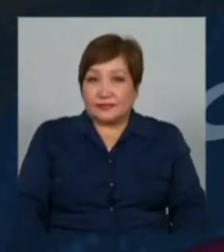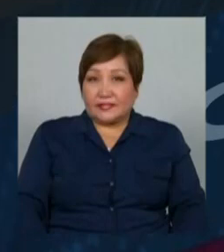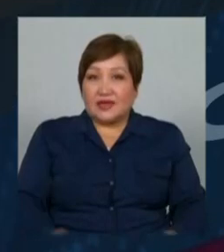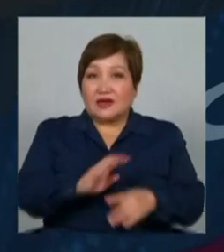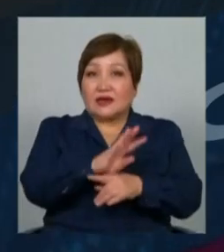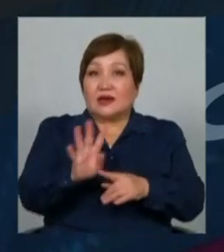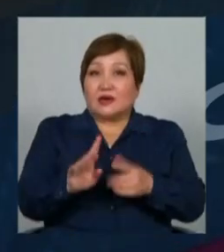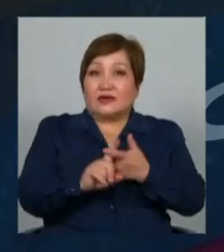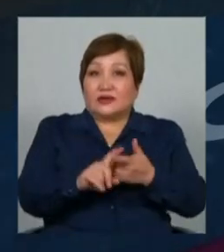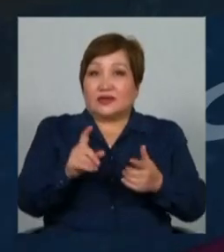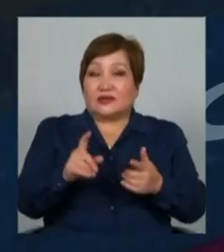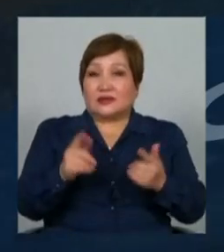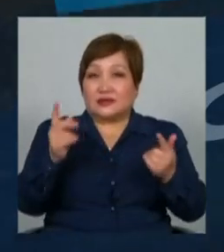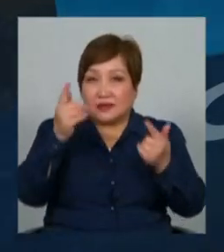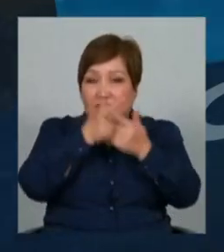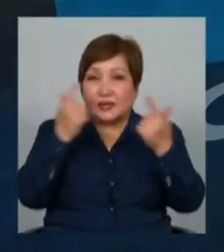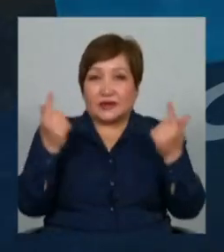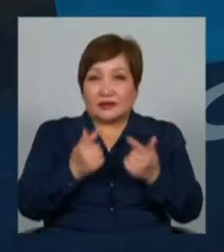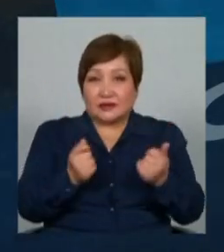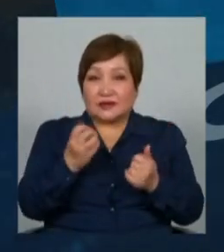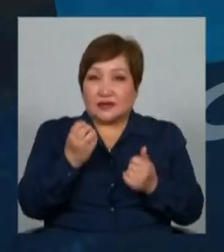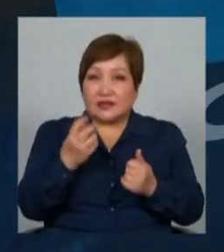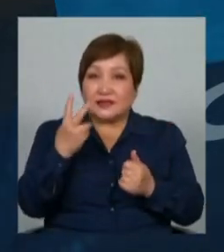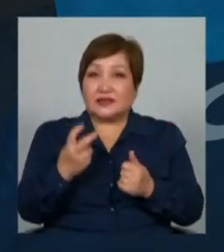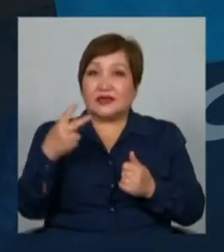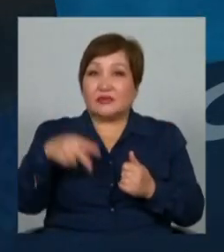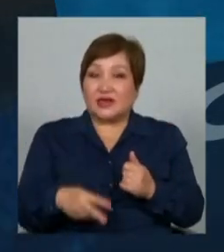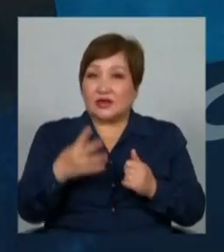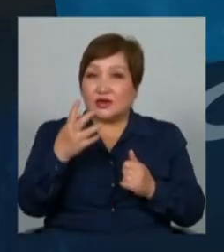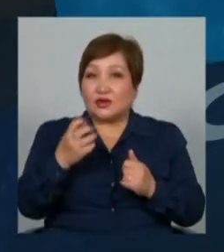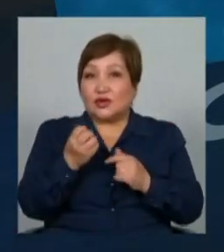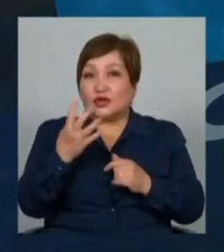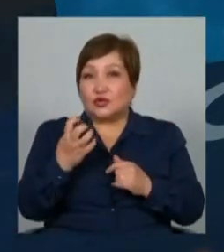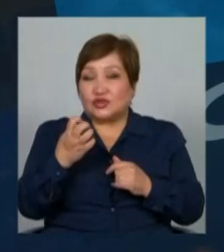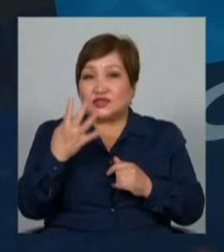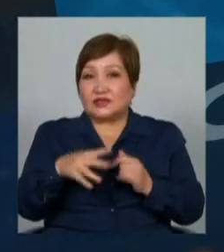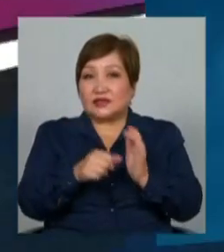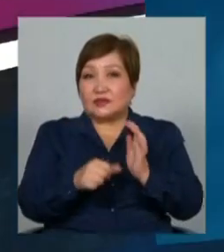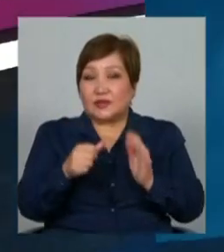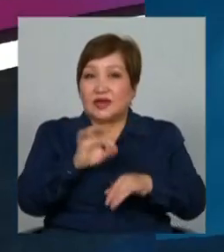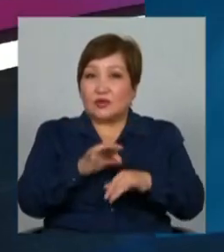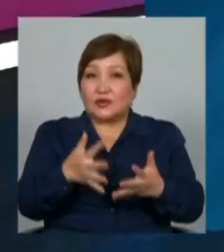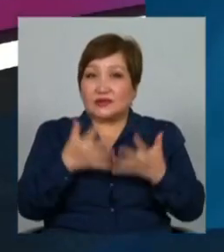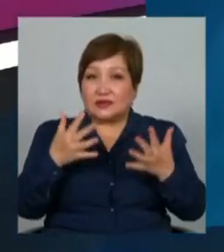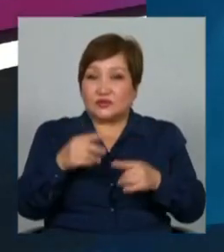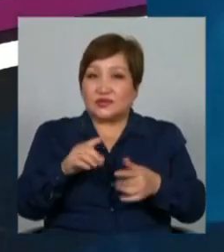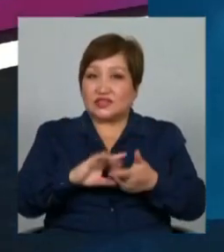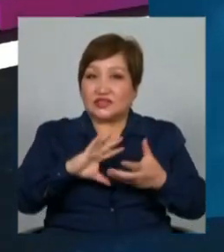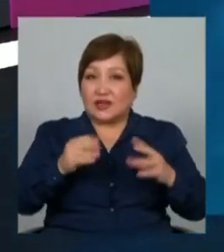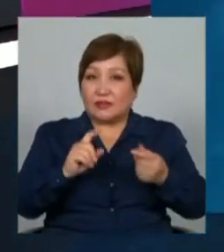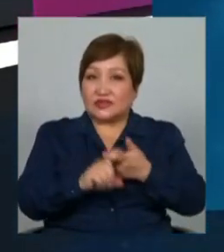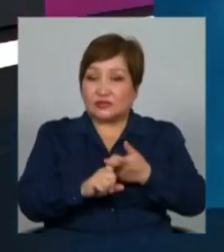Коронавирусқа қатысты елдегі ақпар. Тағы 2443 адамнан ауру анықталды. Осылайша жалпы жұқтырғандар саны